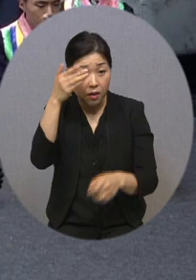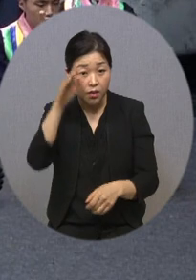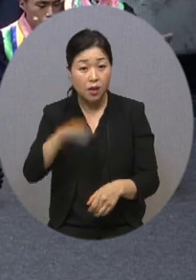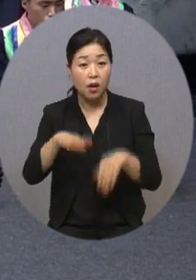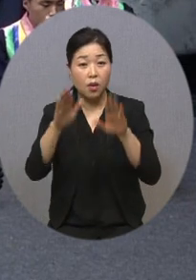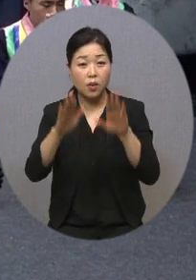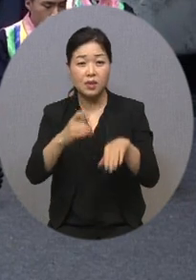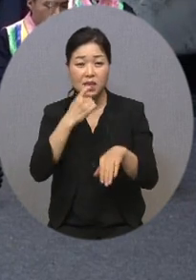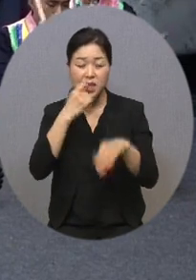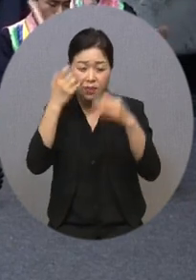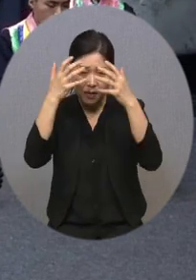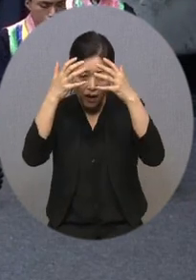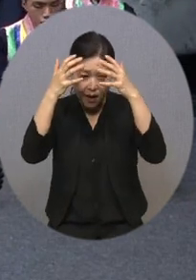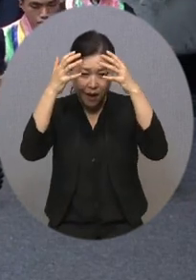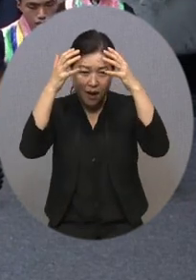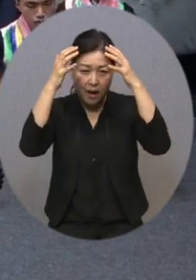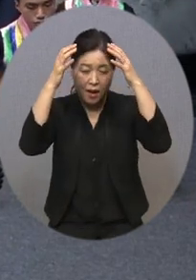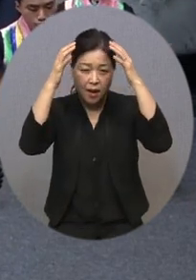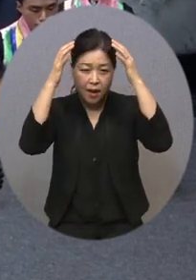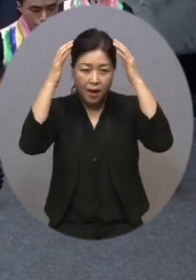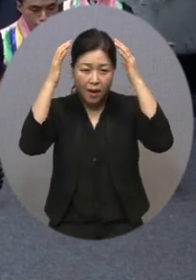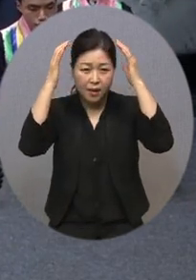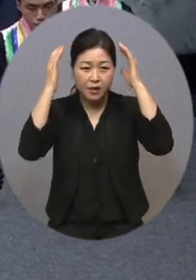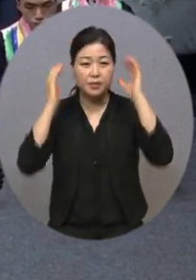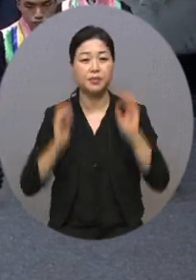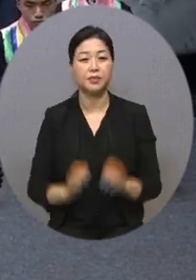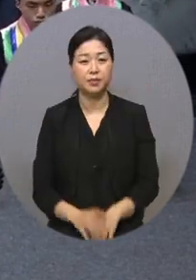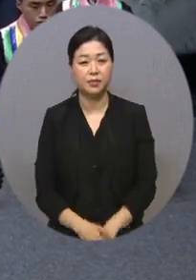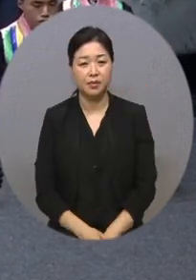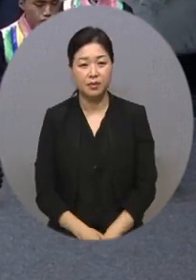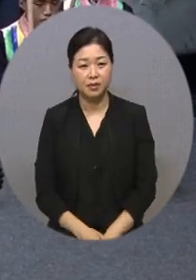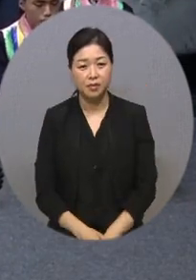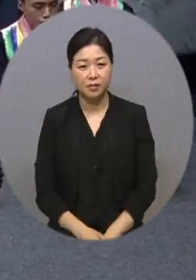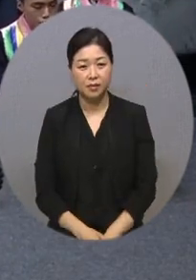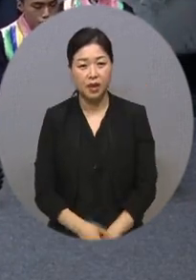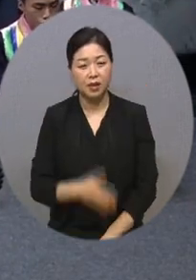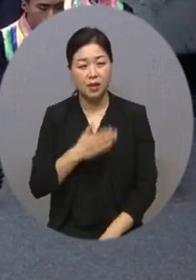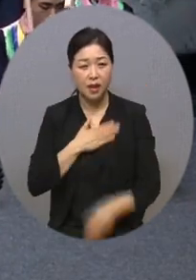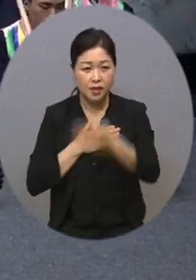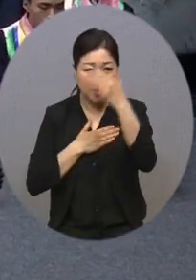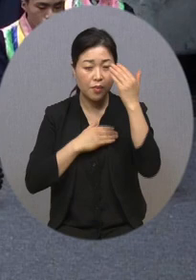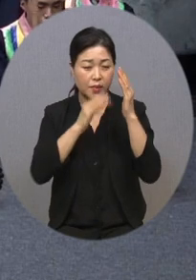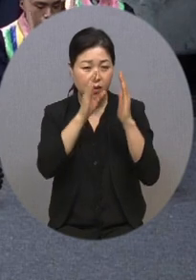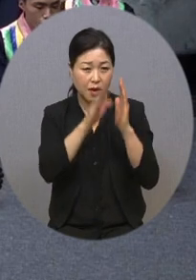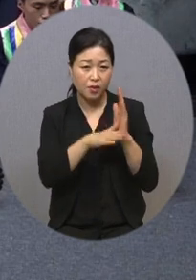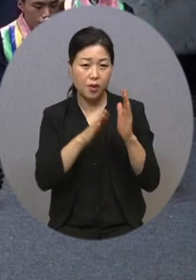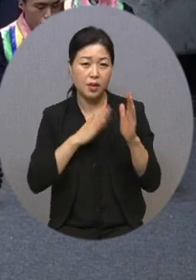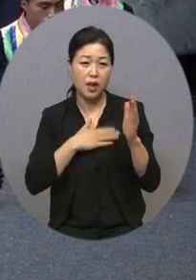Thank you.